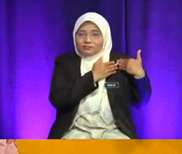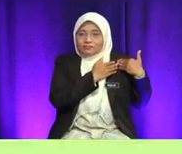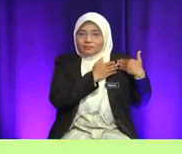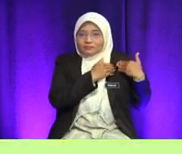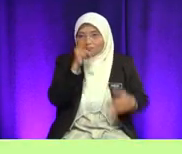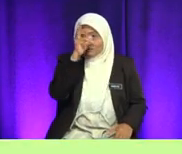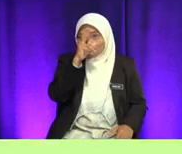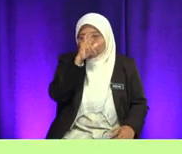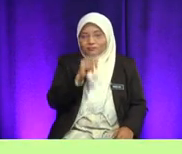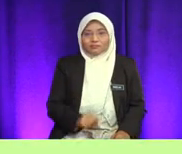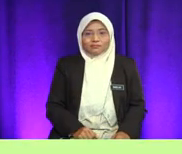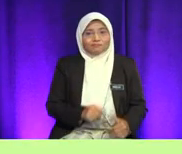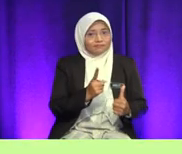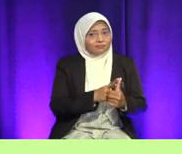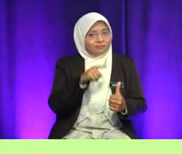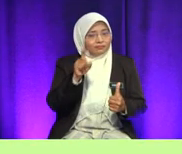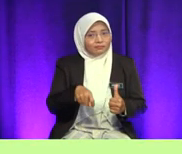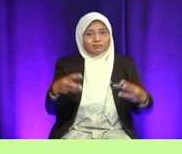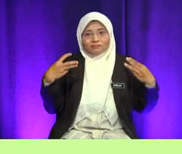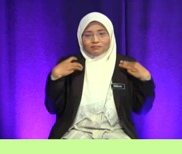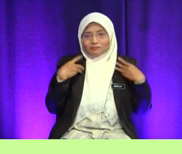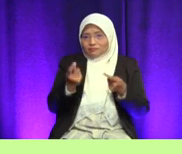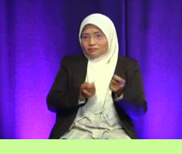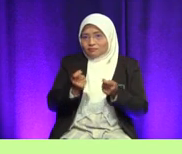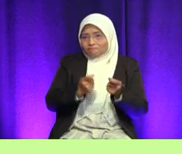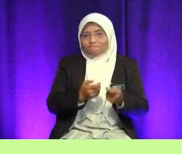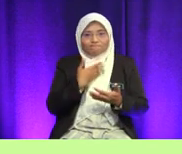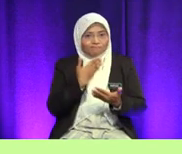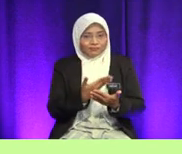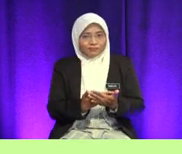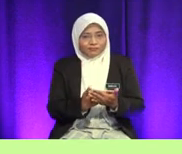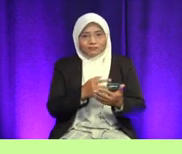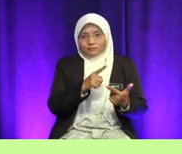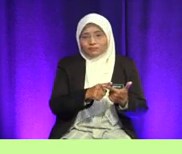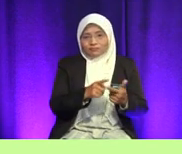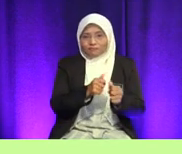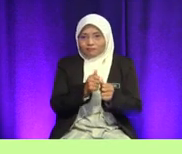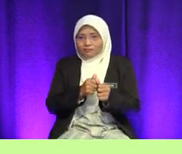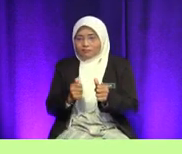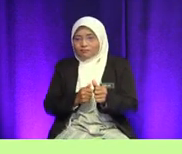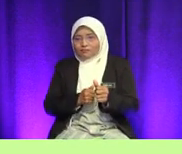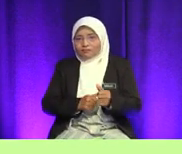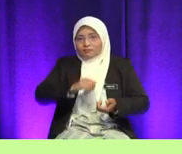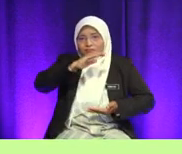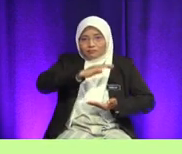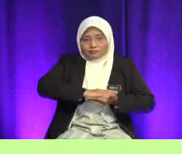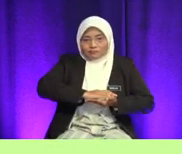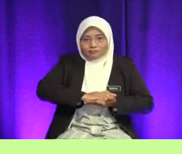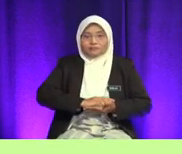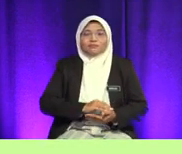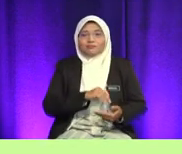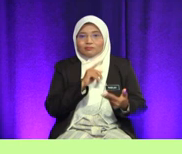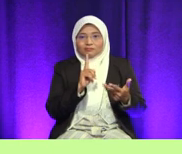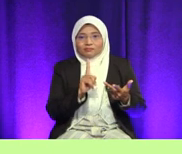satupun takbiran yang cekap pemerintah juga perlu mengelakkan amalan rasuah dalam pencak Biran